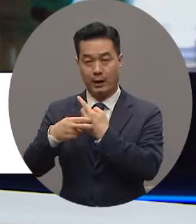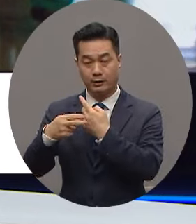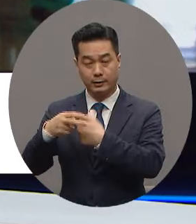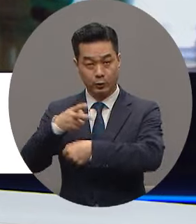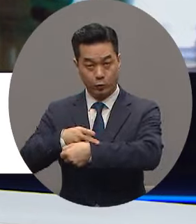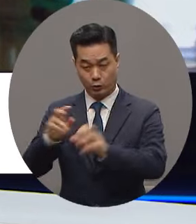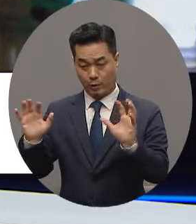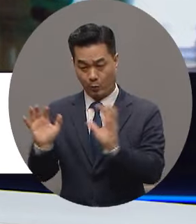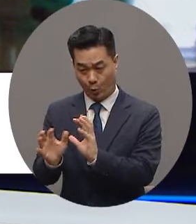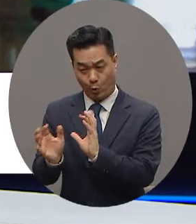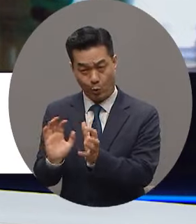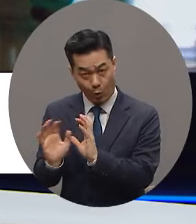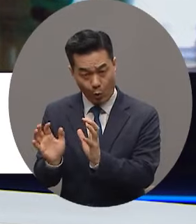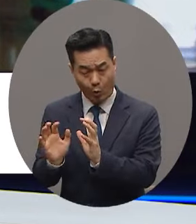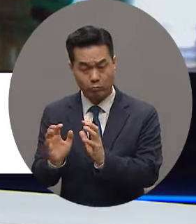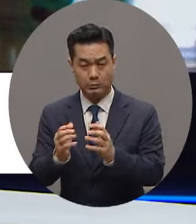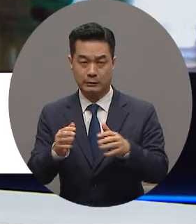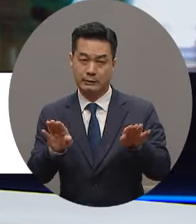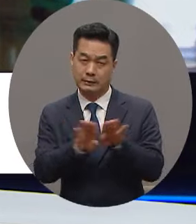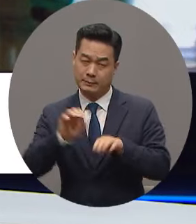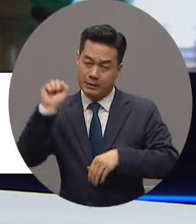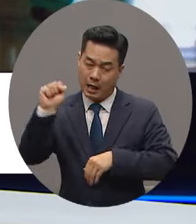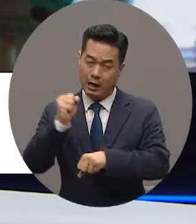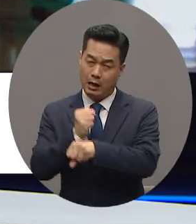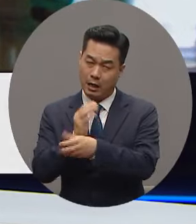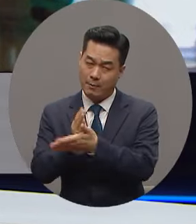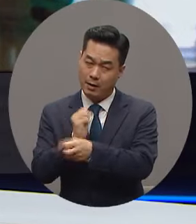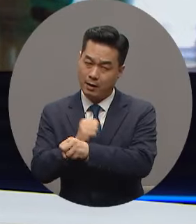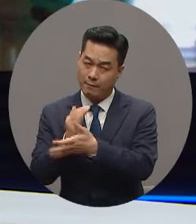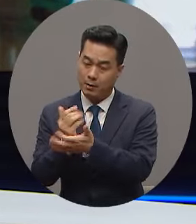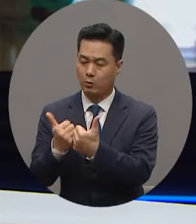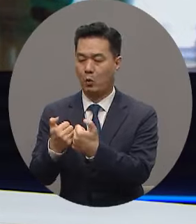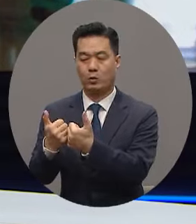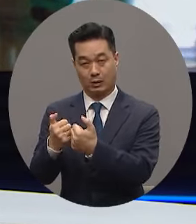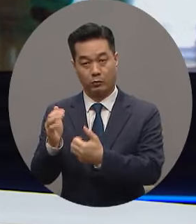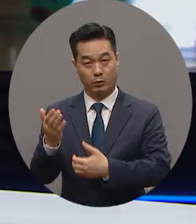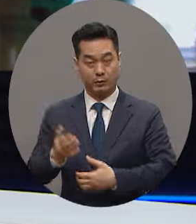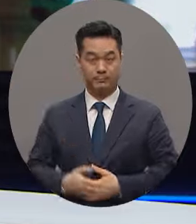총회를 열고 집단행동 여부 등을 논의합니다 전동혁